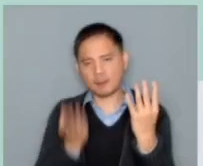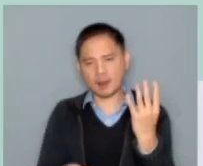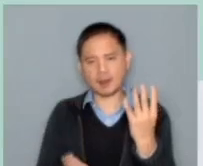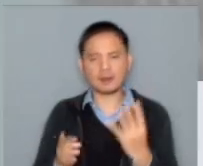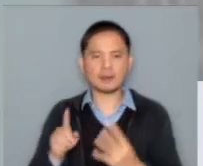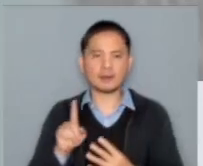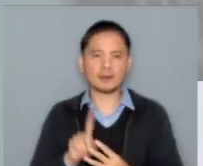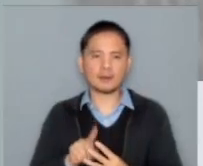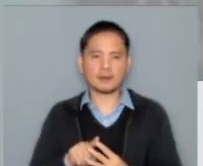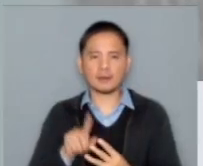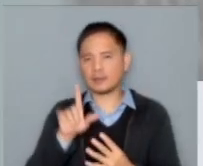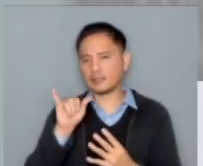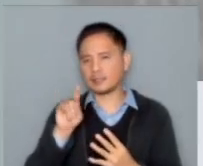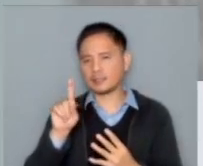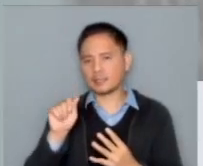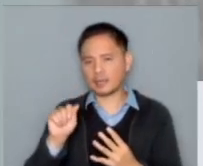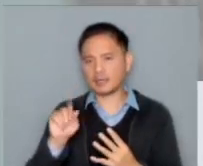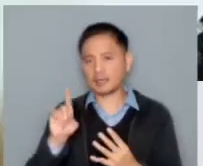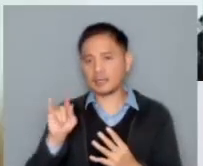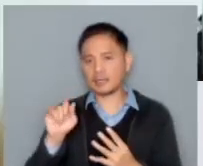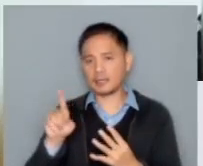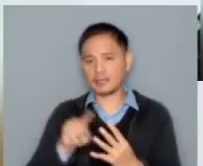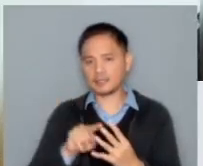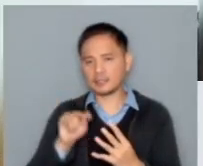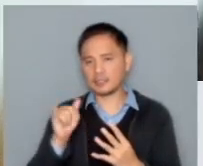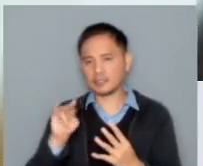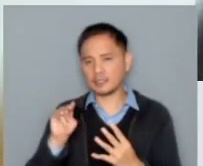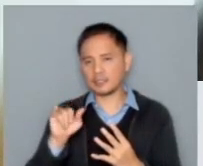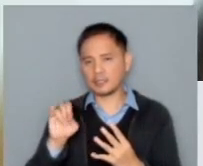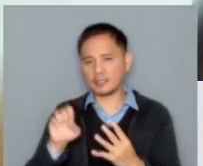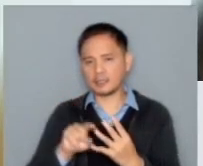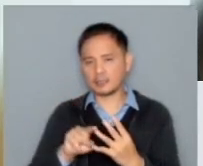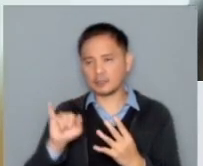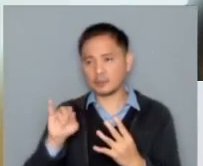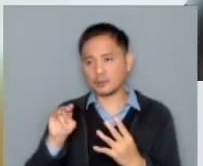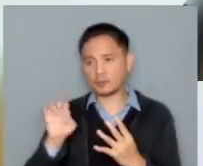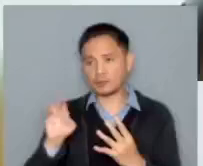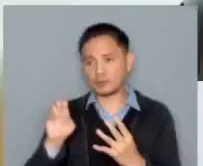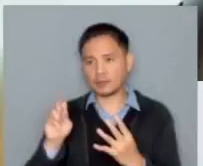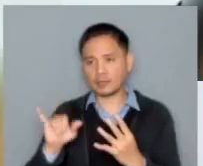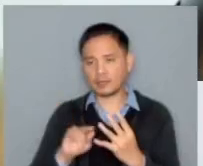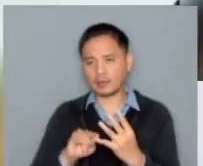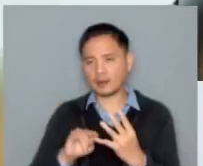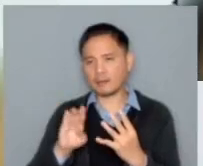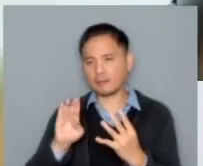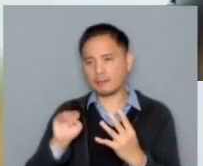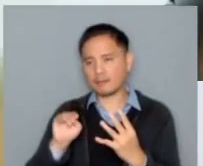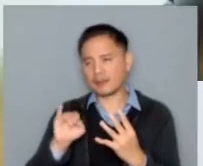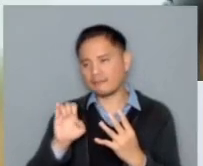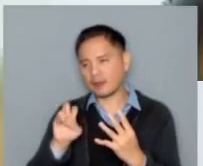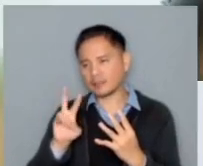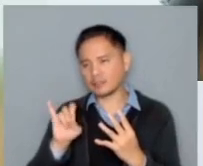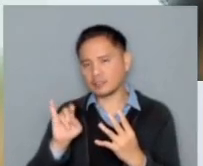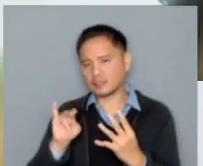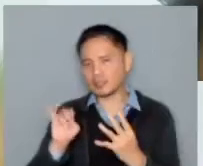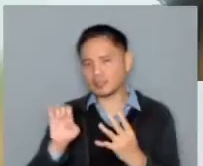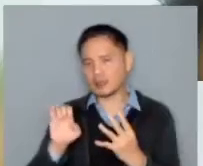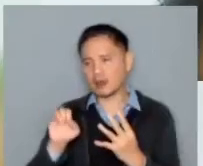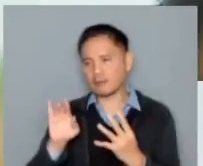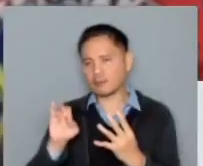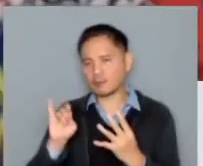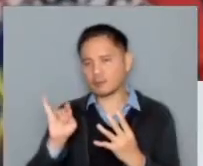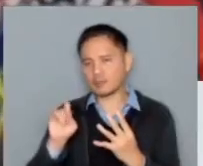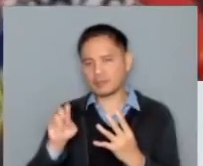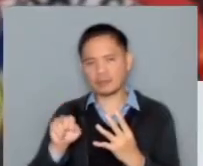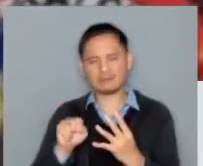Riza Daniel, Janine Arenas, June Ray Barbante at Evangeline Arumin. Nagpapagaling ang iba pang